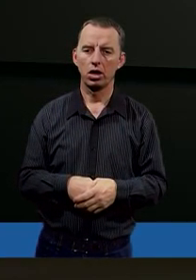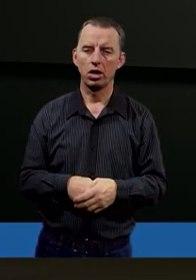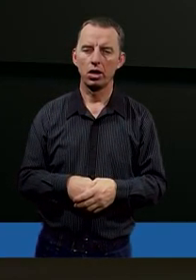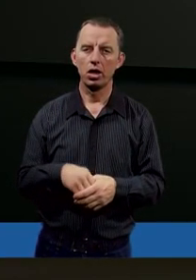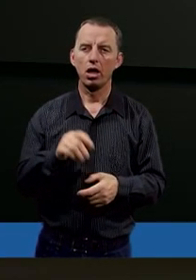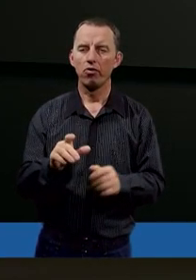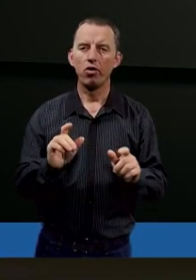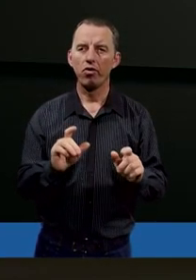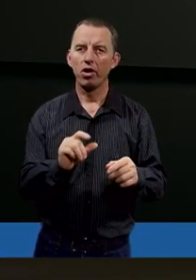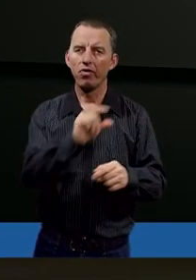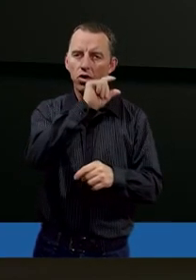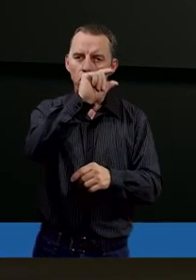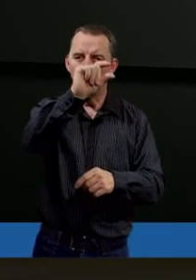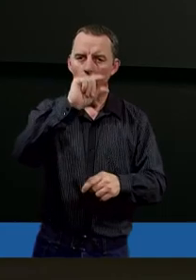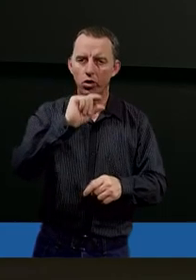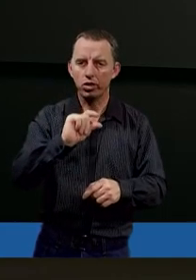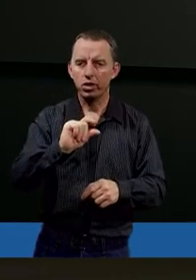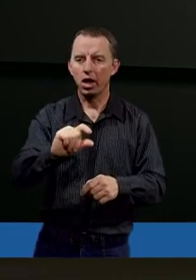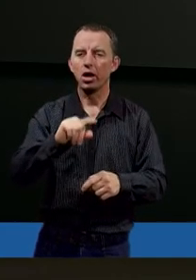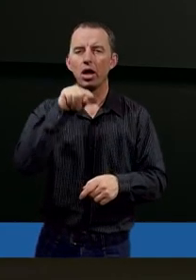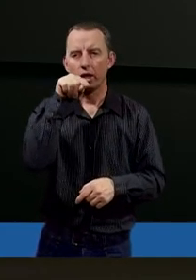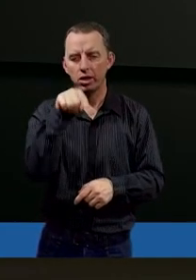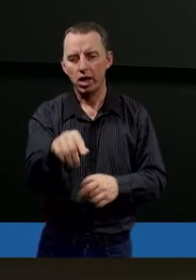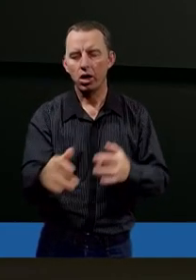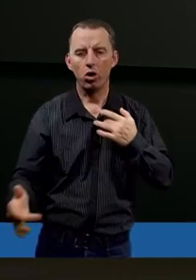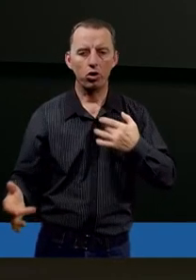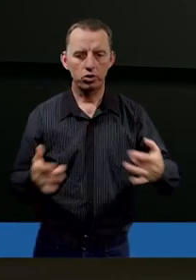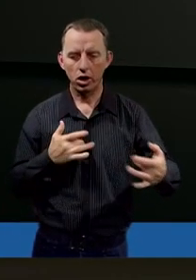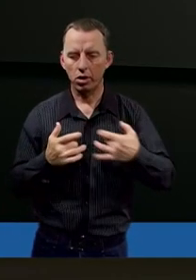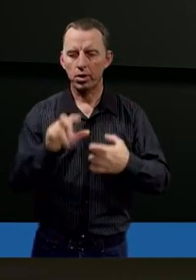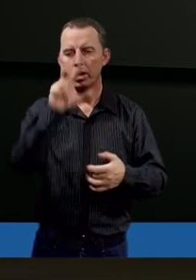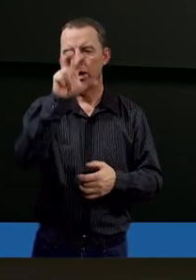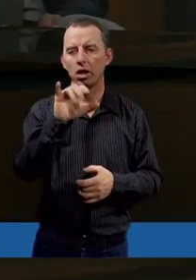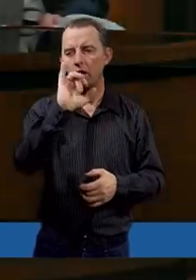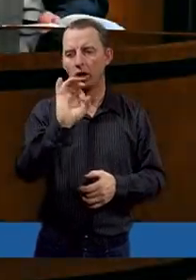Zwłaszcza w kontekście tego cierpienia Hioba.